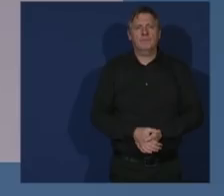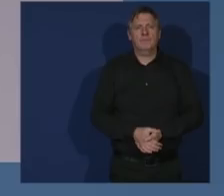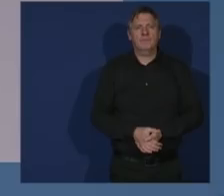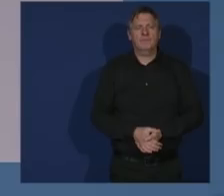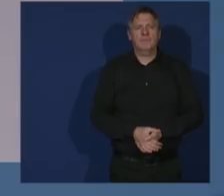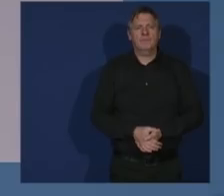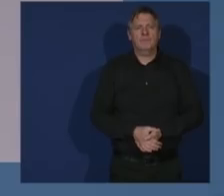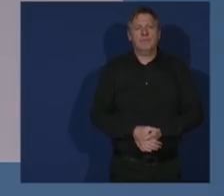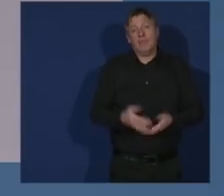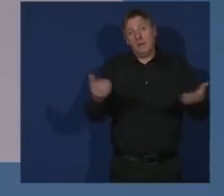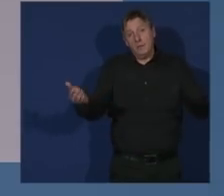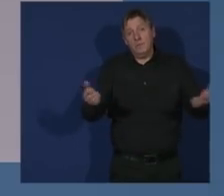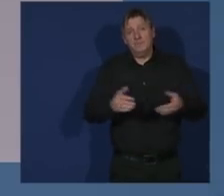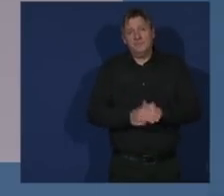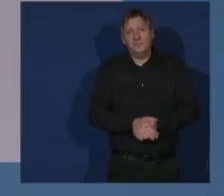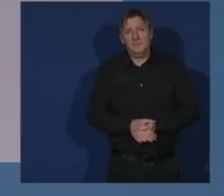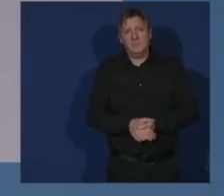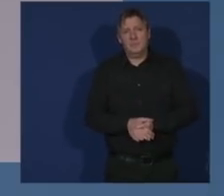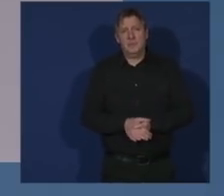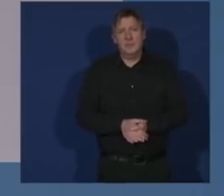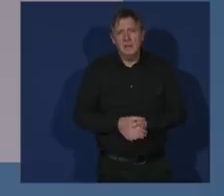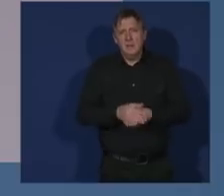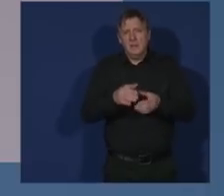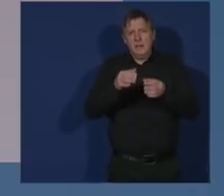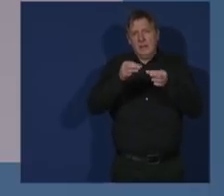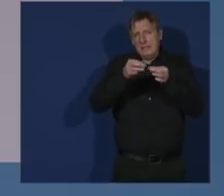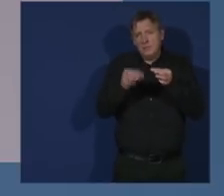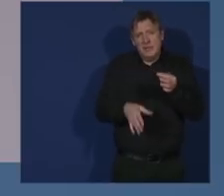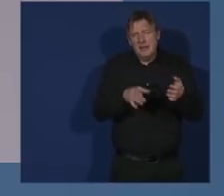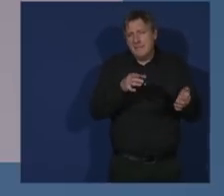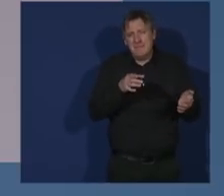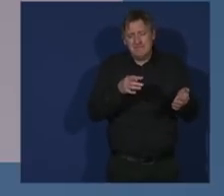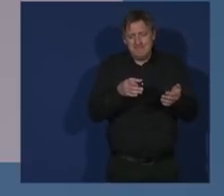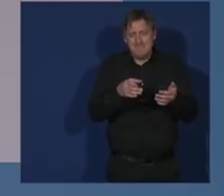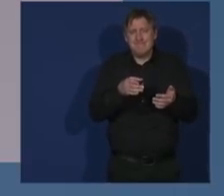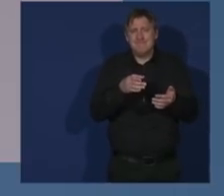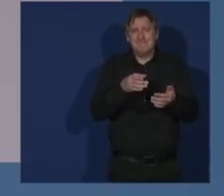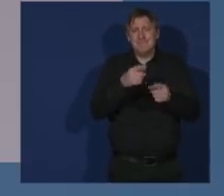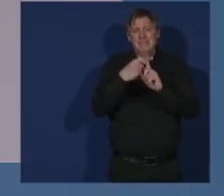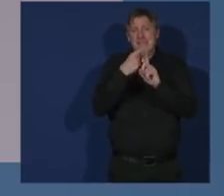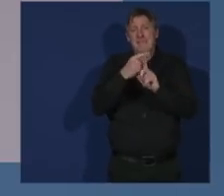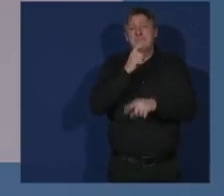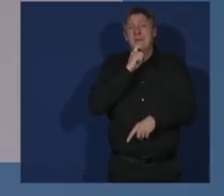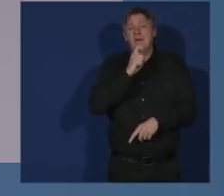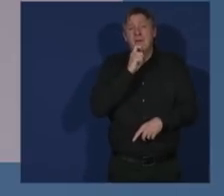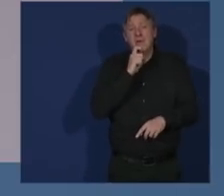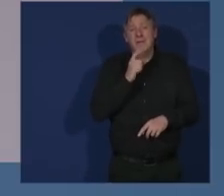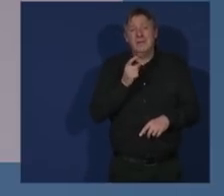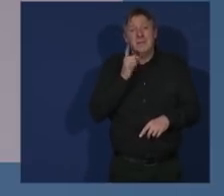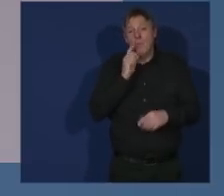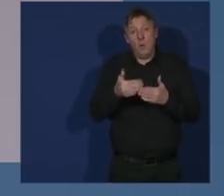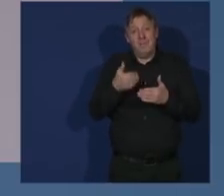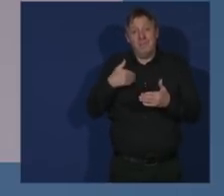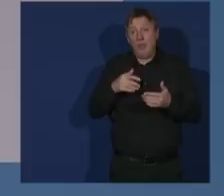Alors, si le compte n'y est pas encore, eh bien c'est simple, c'est parce que les choses n'ont pas encore suffisamment